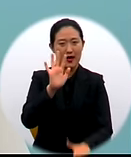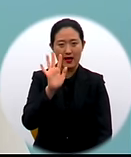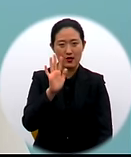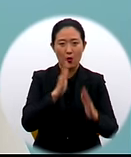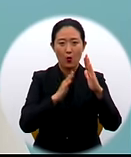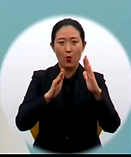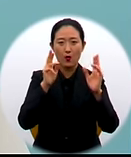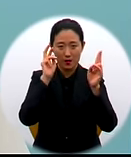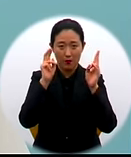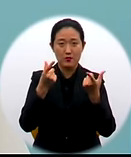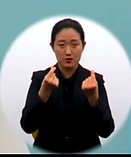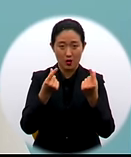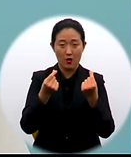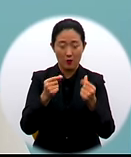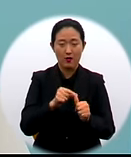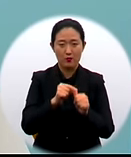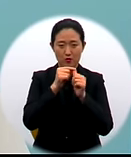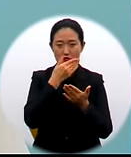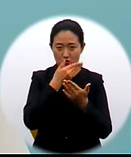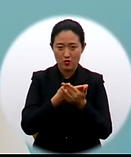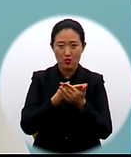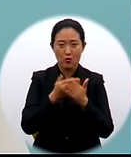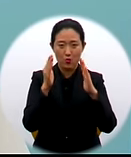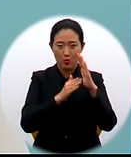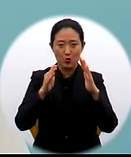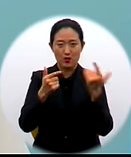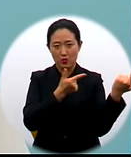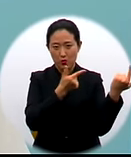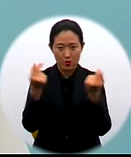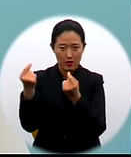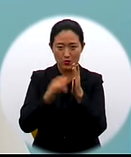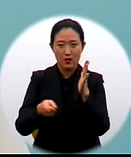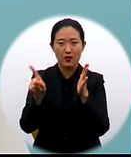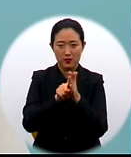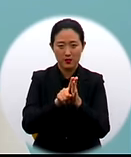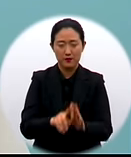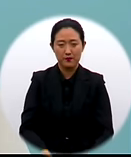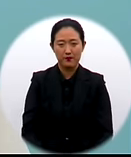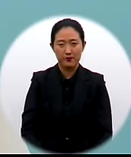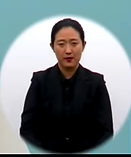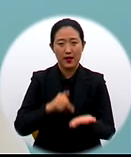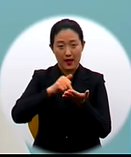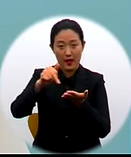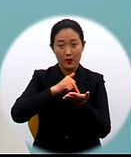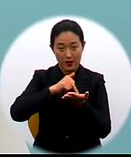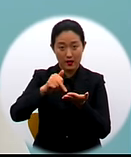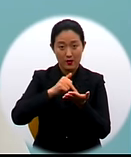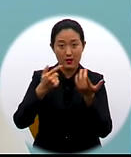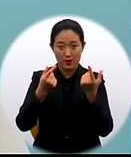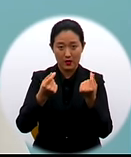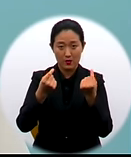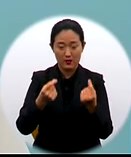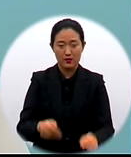직무 역량과 무관한 것으로 간주합니다. 대학도 쓰지 못하게 하고 전공도 쓰지 못하게 해요. 공기업, 금융처럼 채용